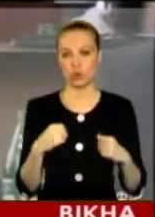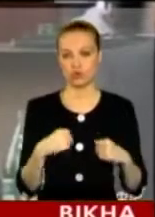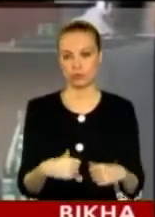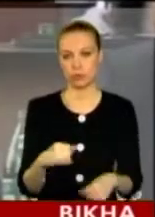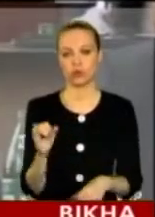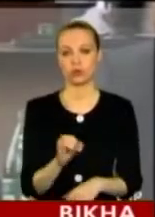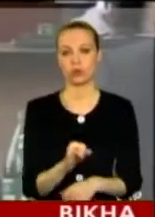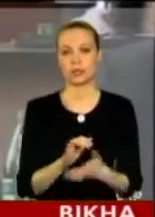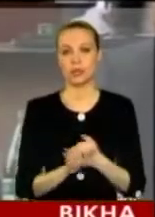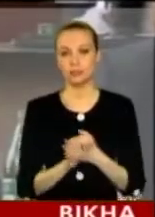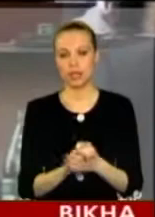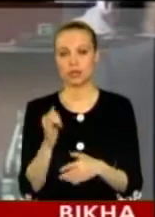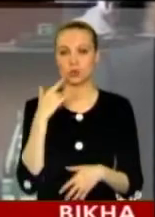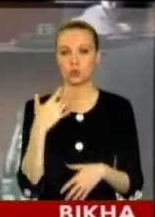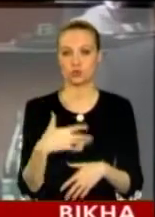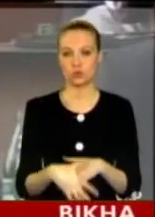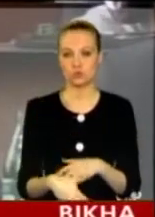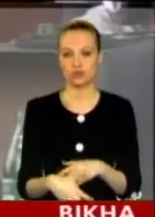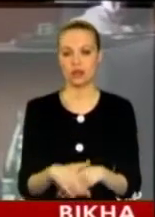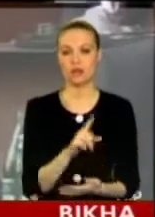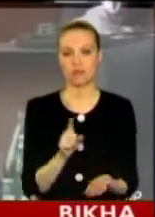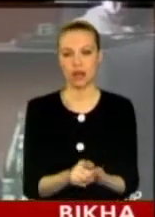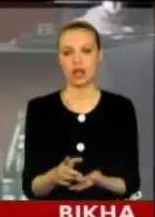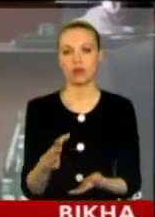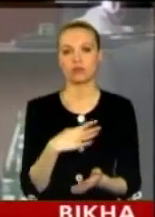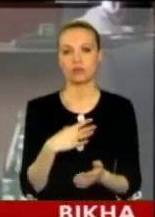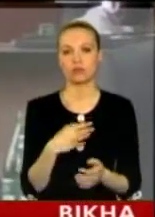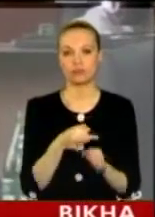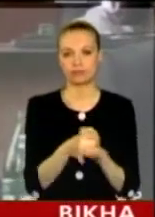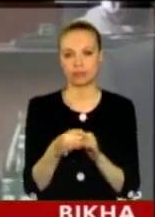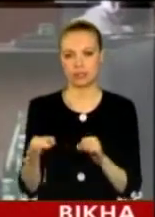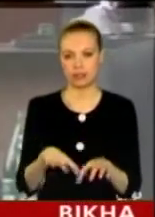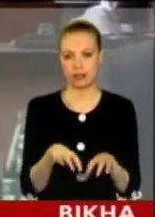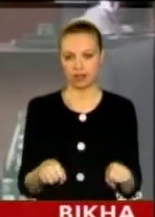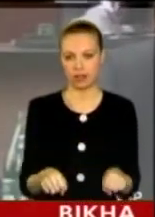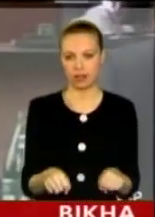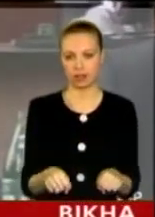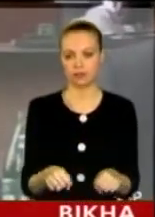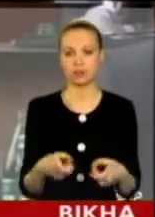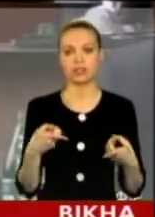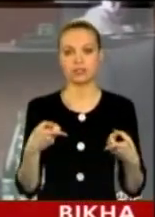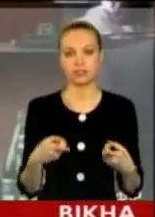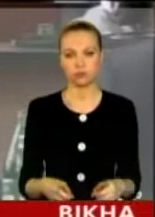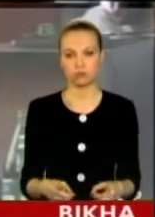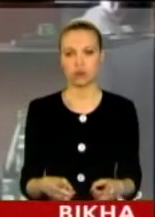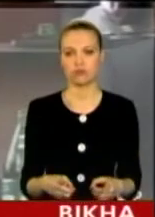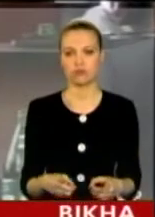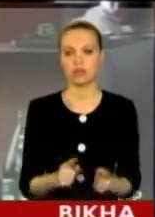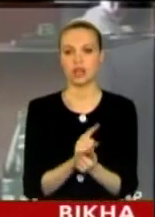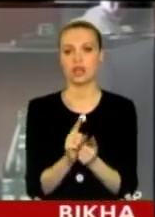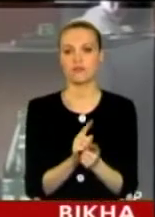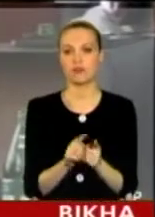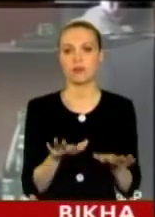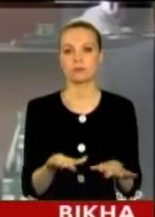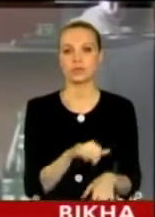і миру, і розуміння має бути децентралізація влади, справжня реформа